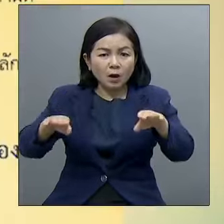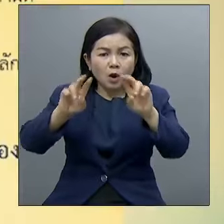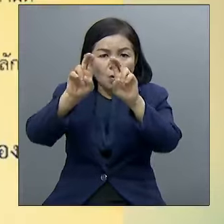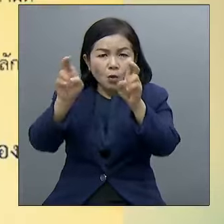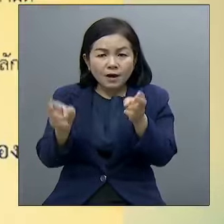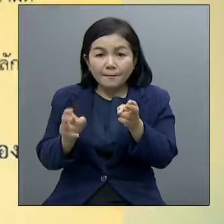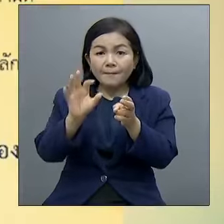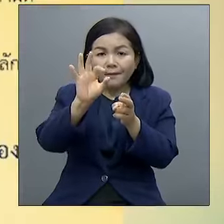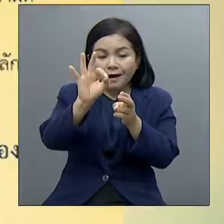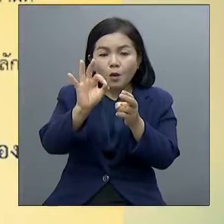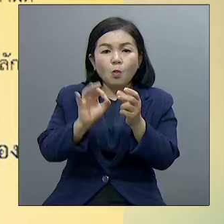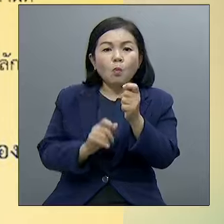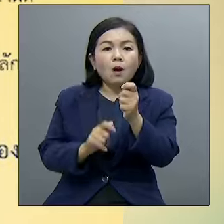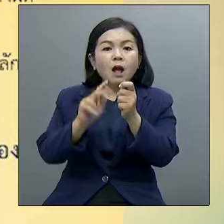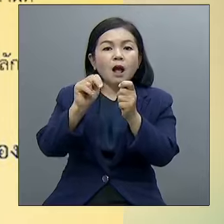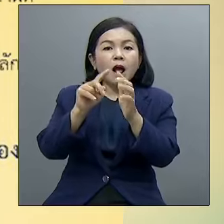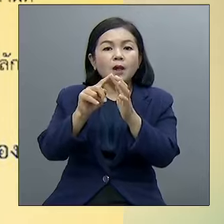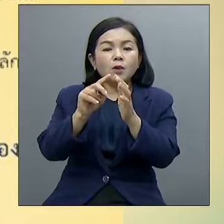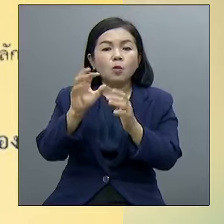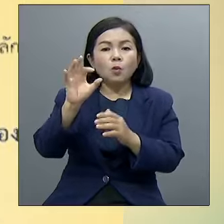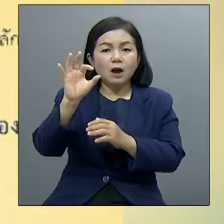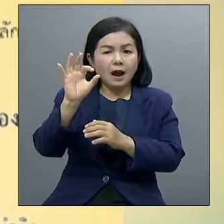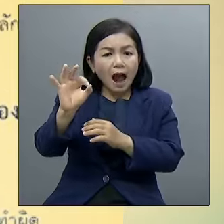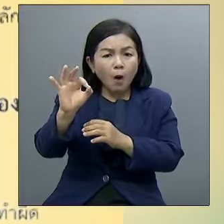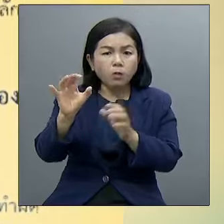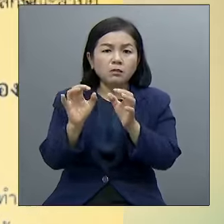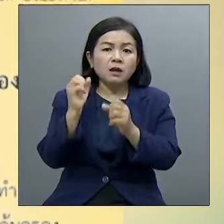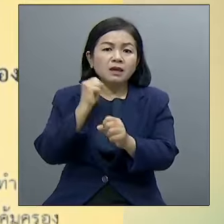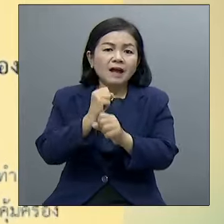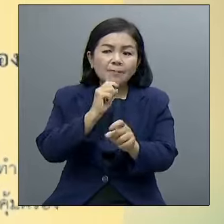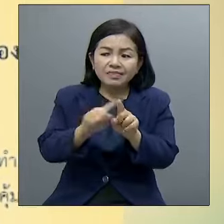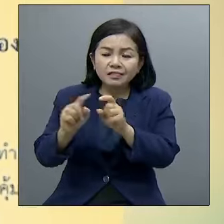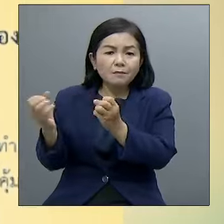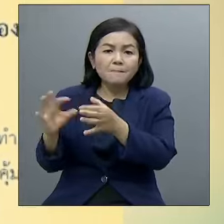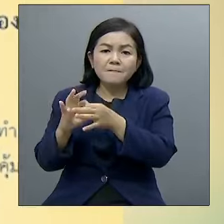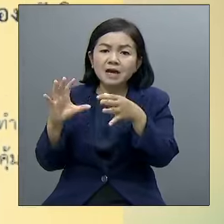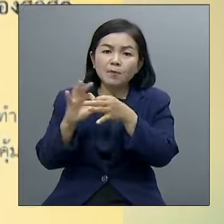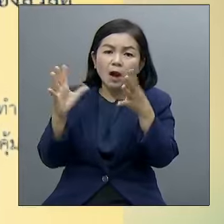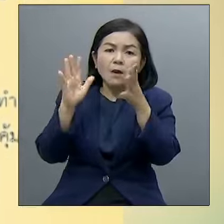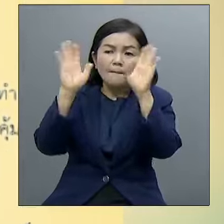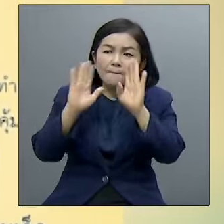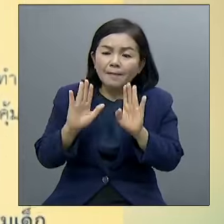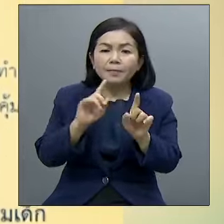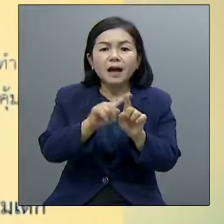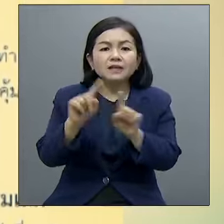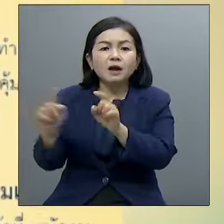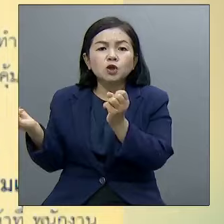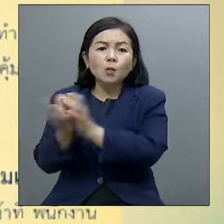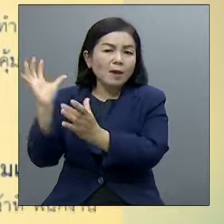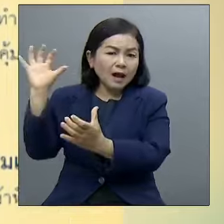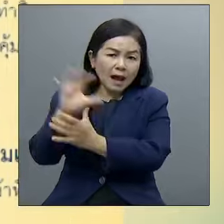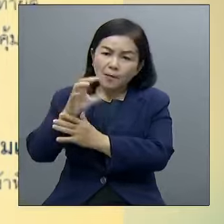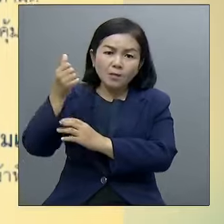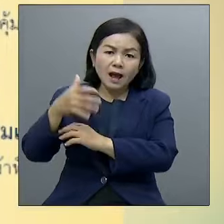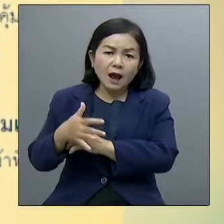9เนี่ยนะครับก็บอกเลยว่าต้องไม่ทำอะไรที่มันเกี่ยวกับจะส่งเสริมชักจูงยุโยงบังคับอะไรก็ตาม